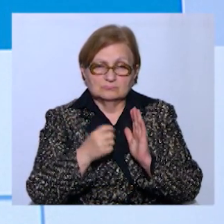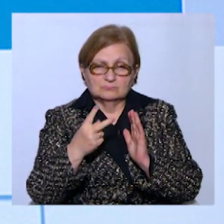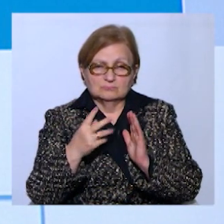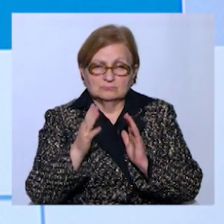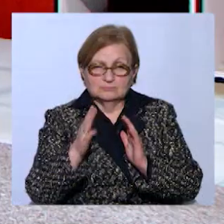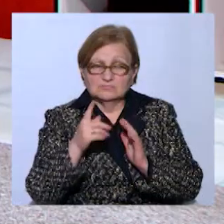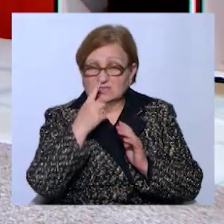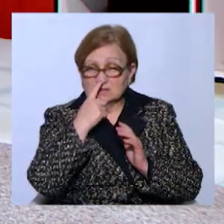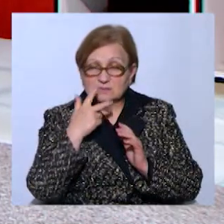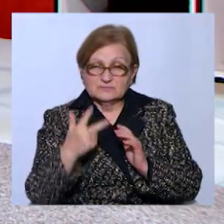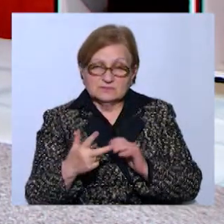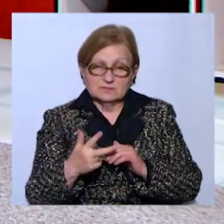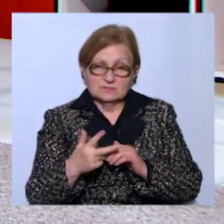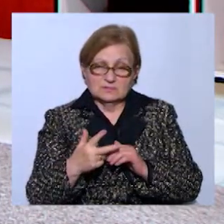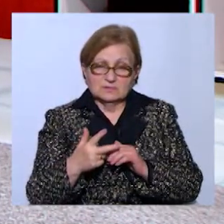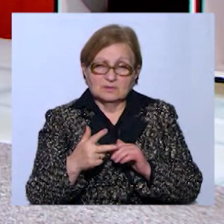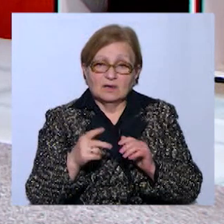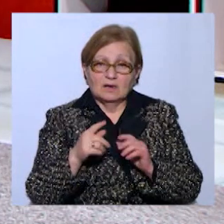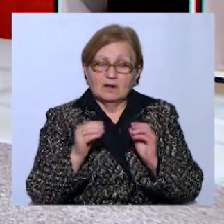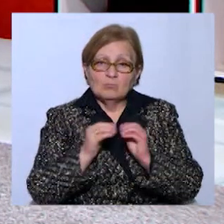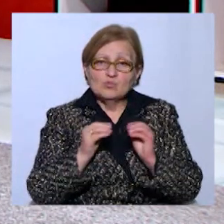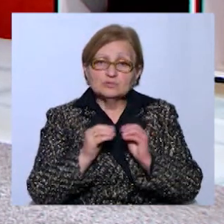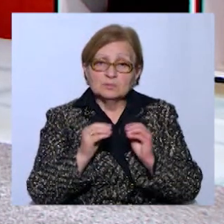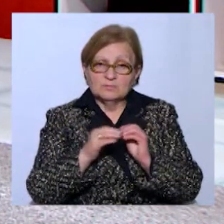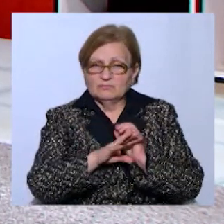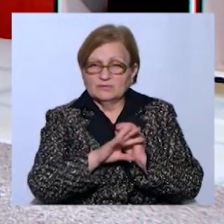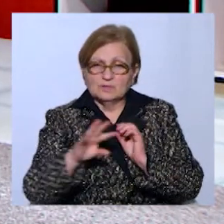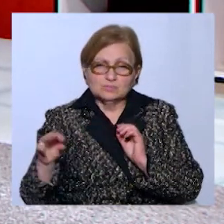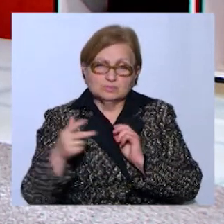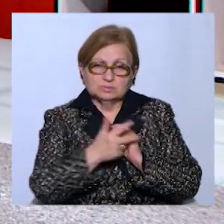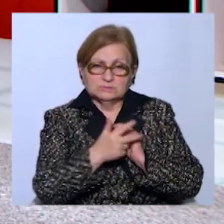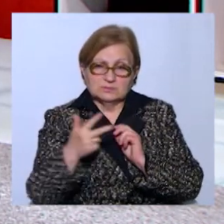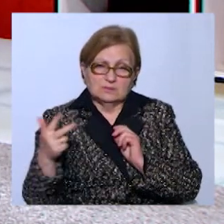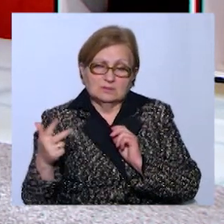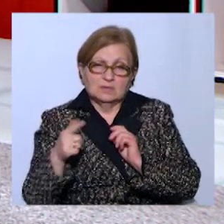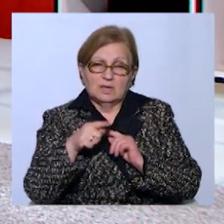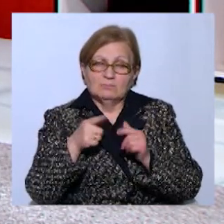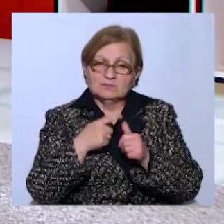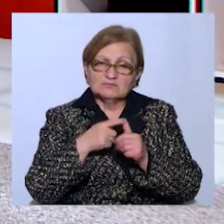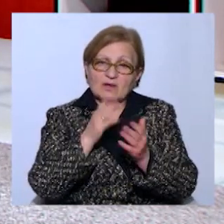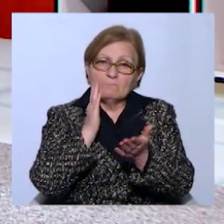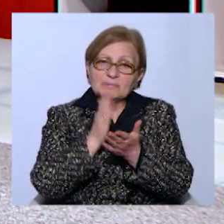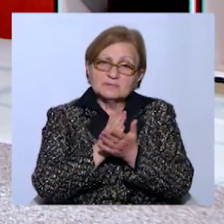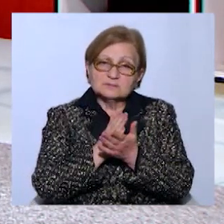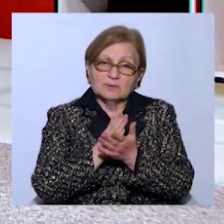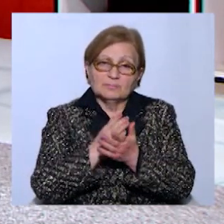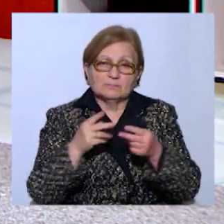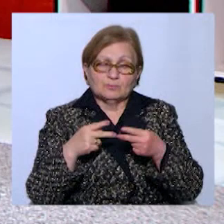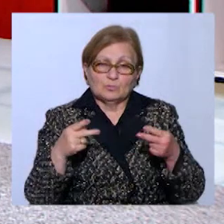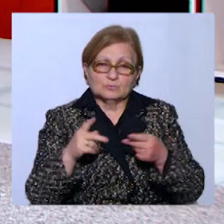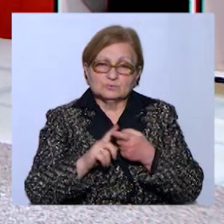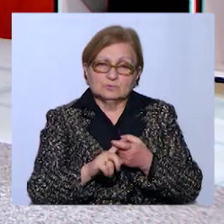4-თან ისევ 3-ია, ანუ ფარდობები მუდმივია. ესე იგი, ეს ამას ეწოდება პირდაპირ პროპორციული დამოკიდებულება.